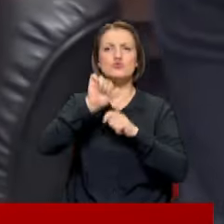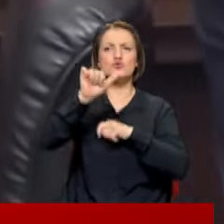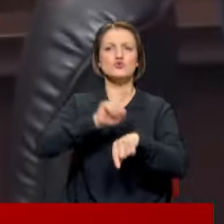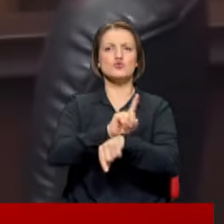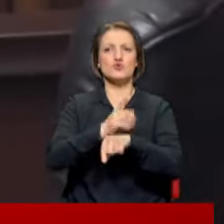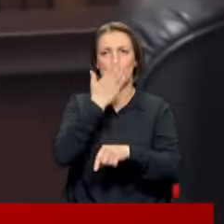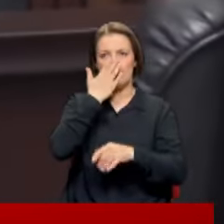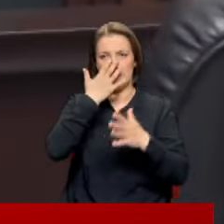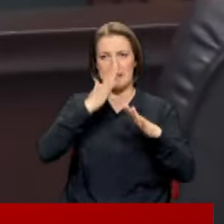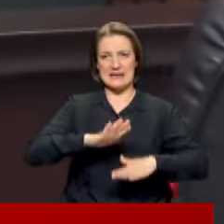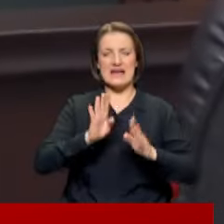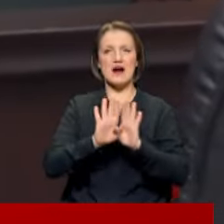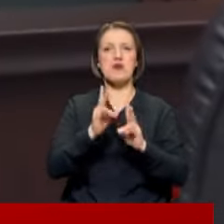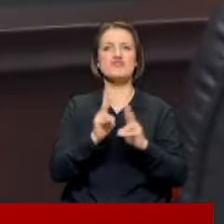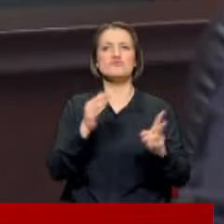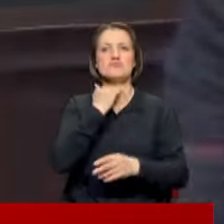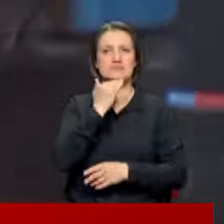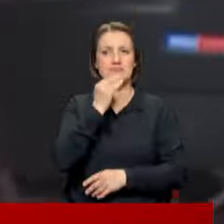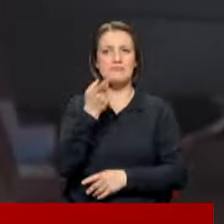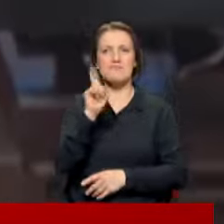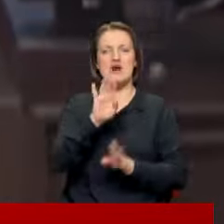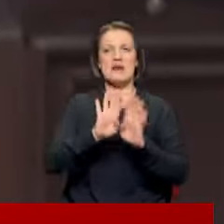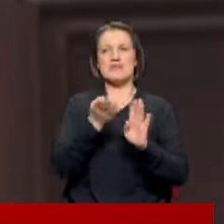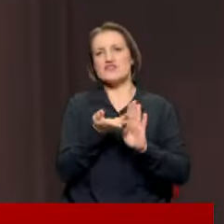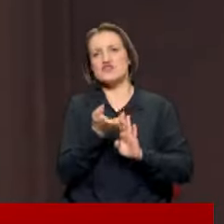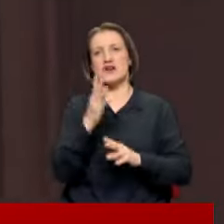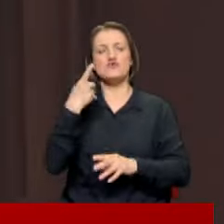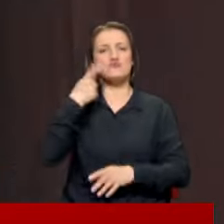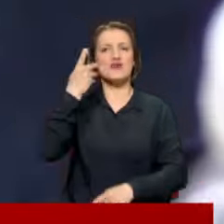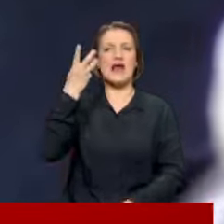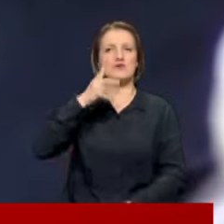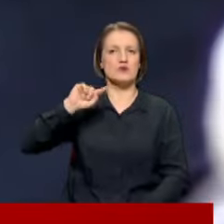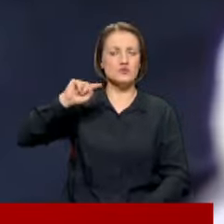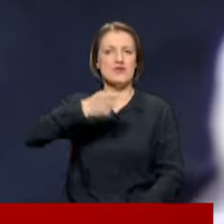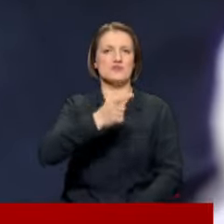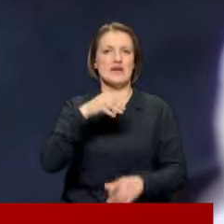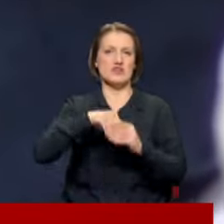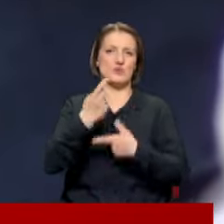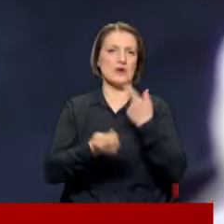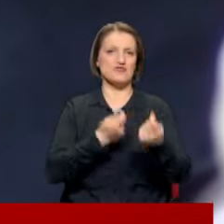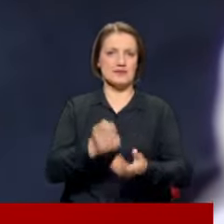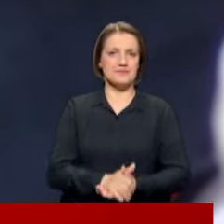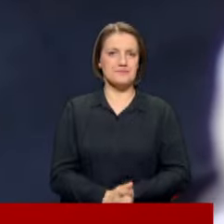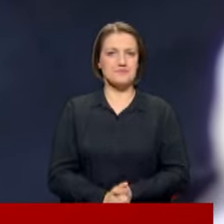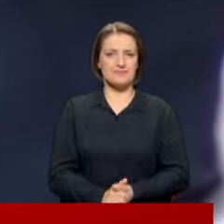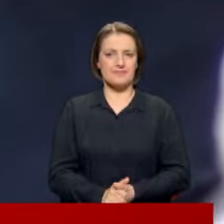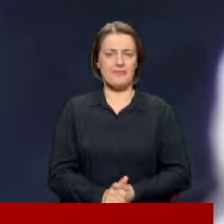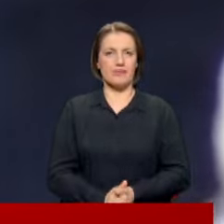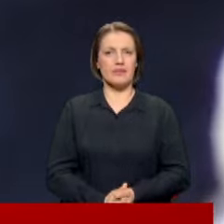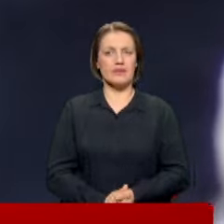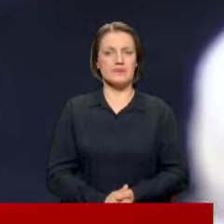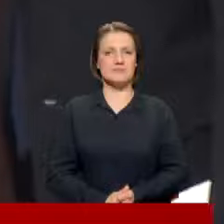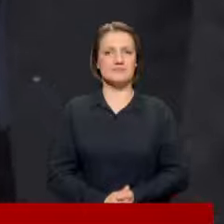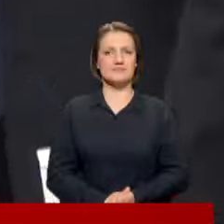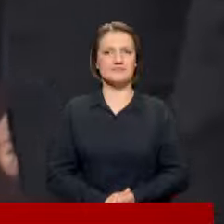önünde bekledi. Kapı açılmayınca bir başka kapıdan çıkarak Erdoğan'a ulaşmayı denedi. Büyük hükümetimizden beklentilerini çok